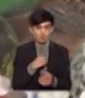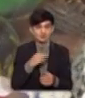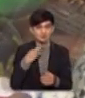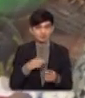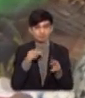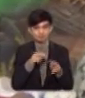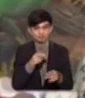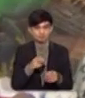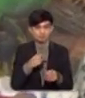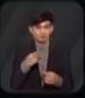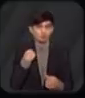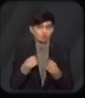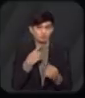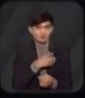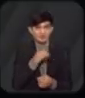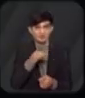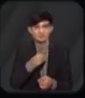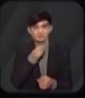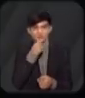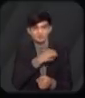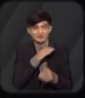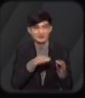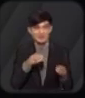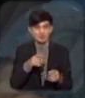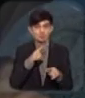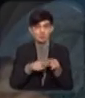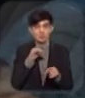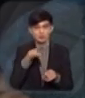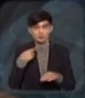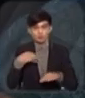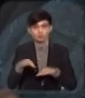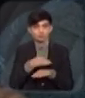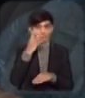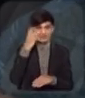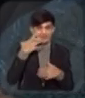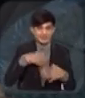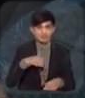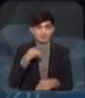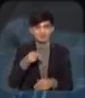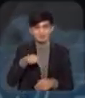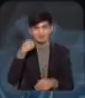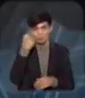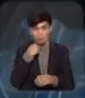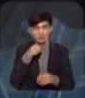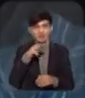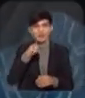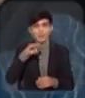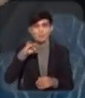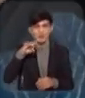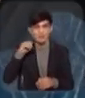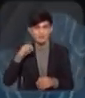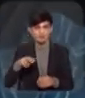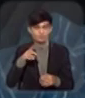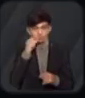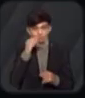күнді қиналумен өткізіпті. Бірақ есейіп қалған балалармен тұрмысқа шығамын деп ойламағандай екен. Алайда биыл ақпан айында Темірлан есімді жігітті